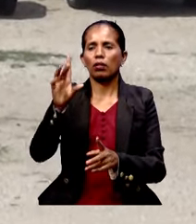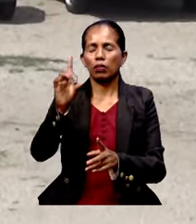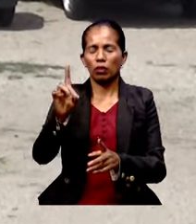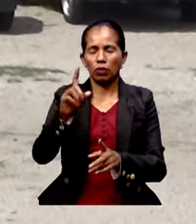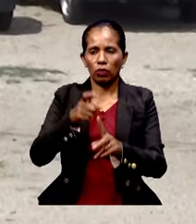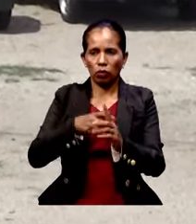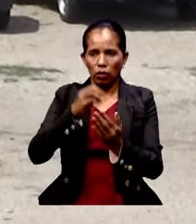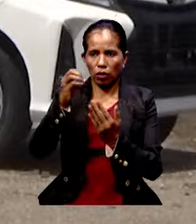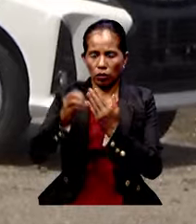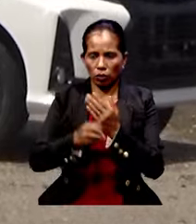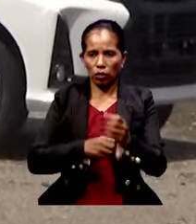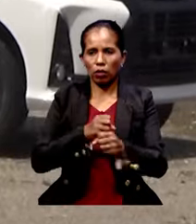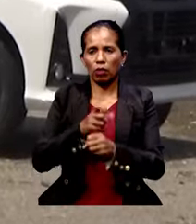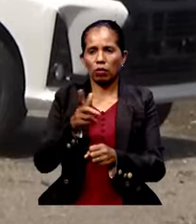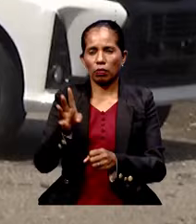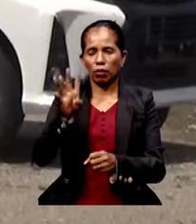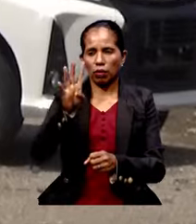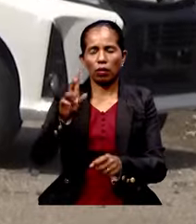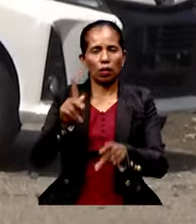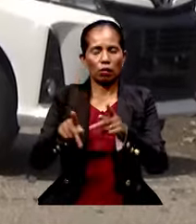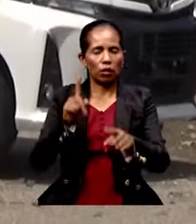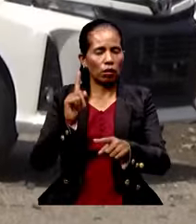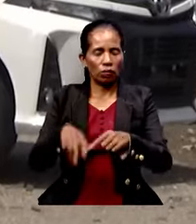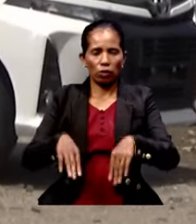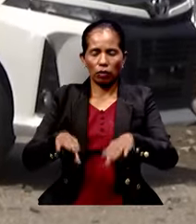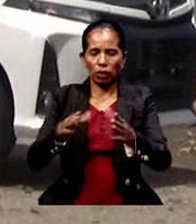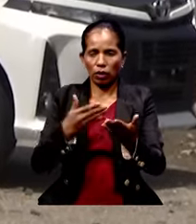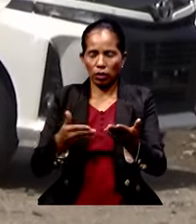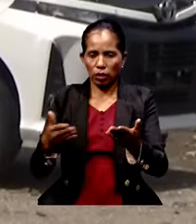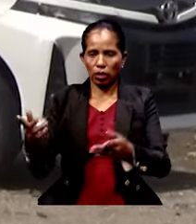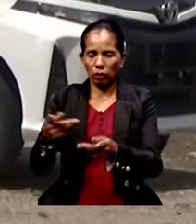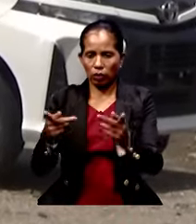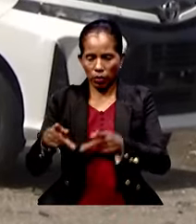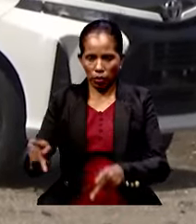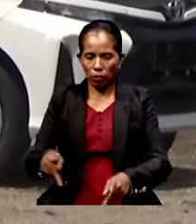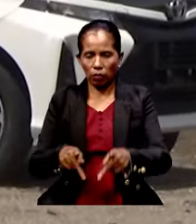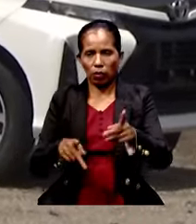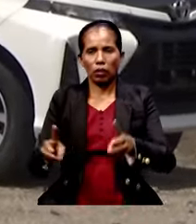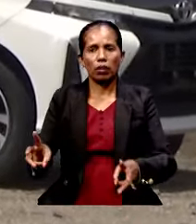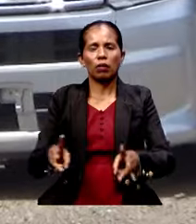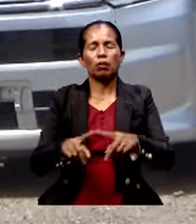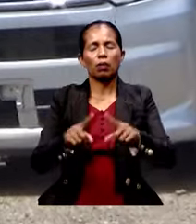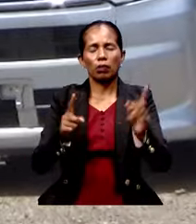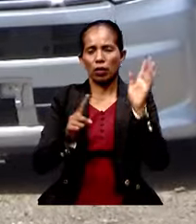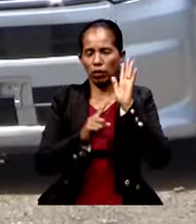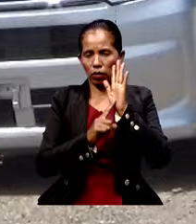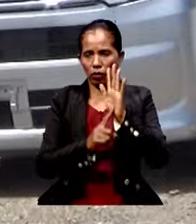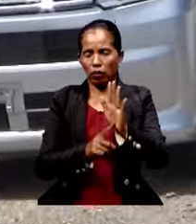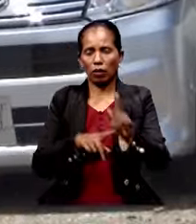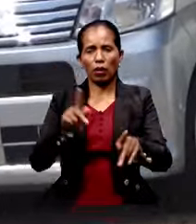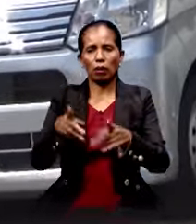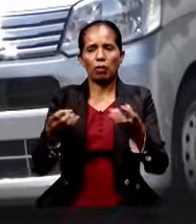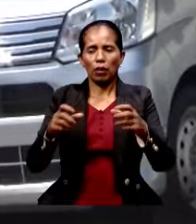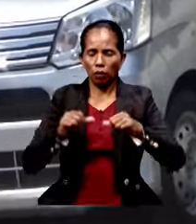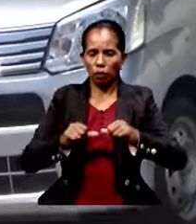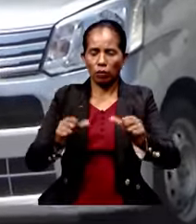Fulan agosto tinang riuro walu, Bandu atau labele fan sasan ia fatin publiku o dalang ninin, mai be realidade hatudu vendedor barak